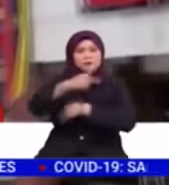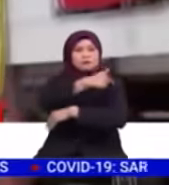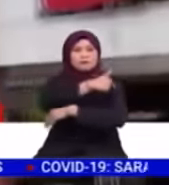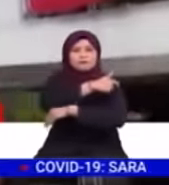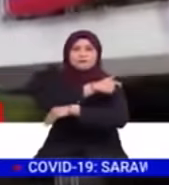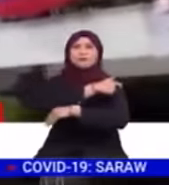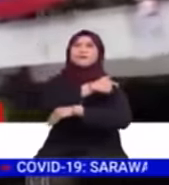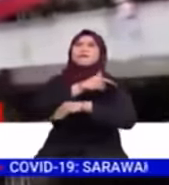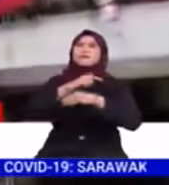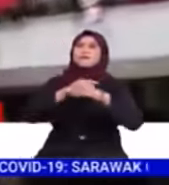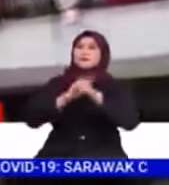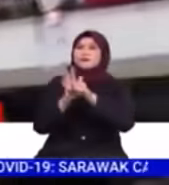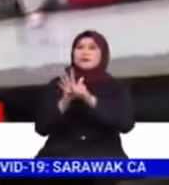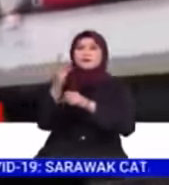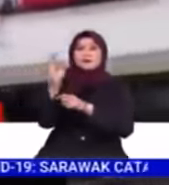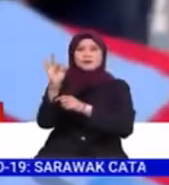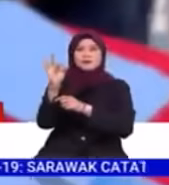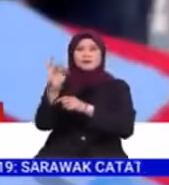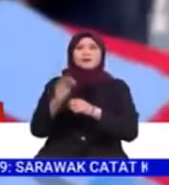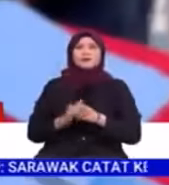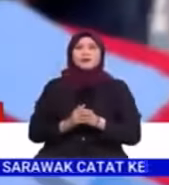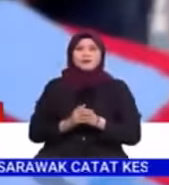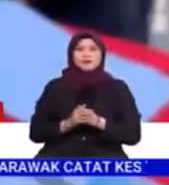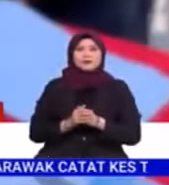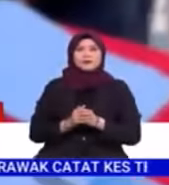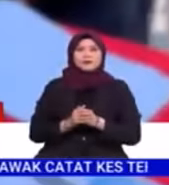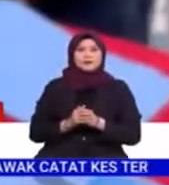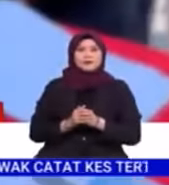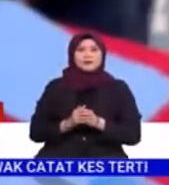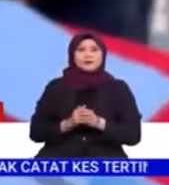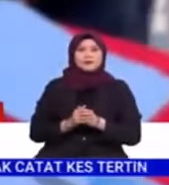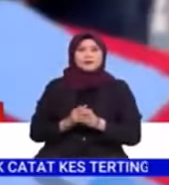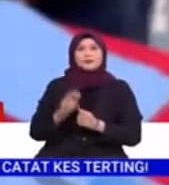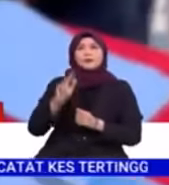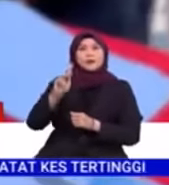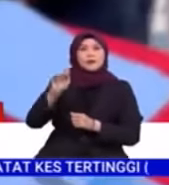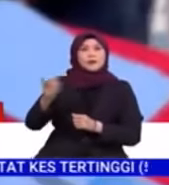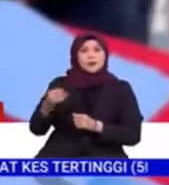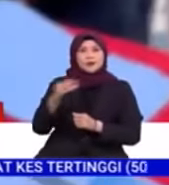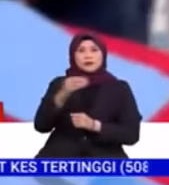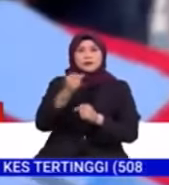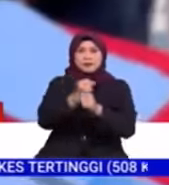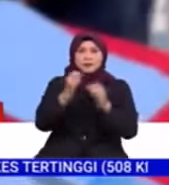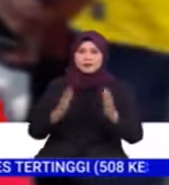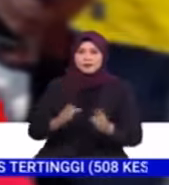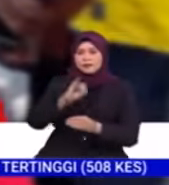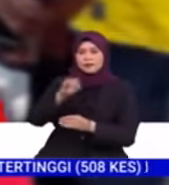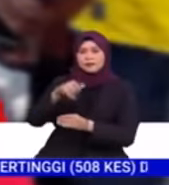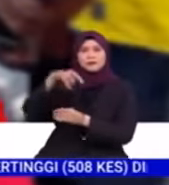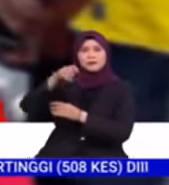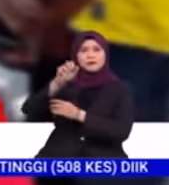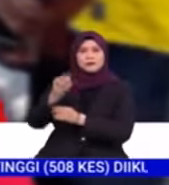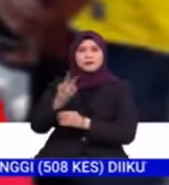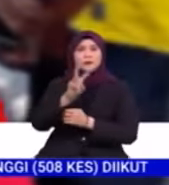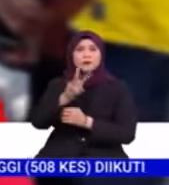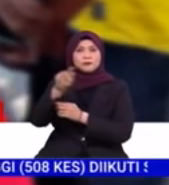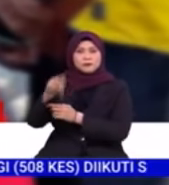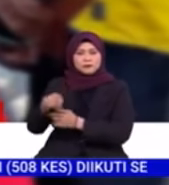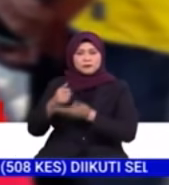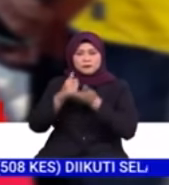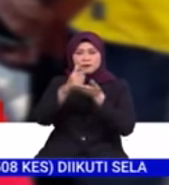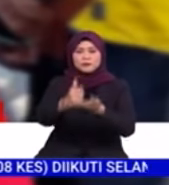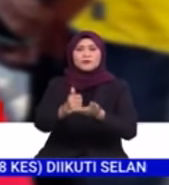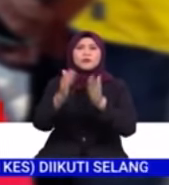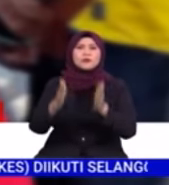comics 16 kebangsaan fairing zamaludin dan petugas javen wilayah Persekutuan membantu